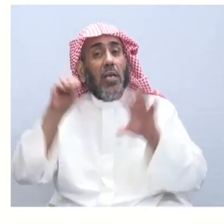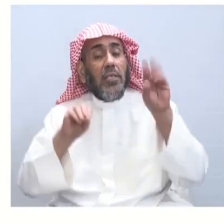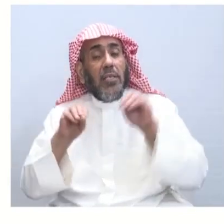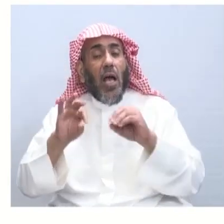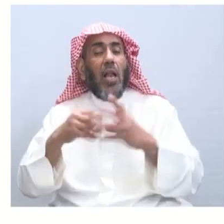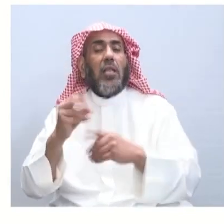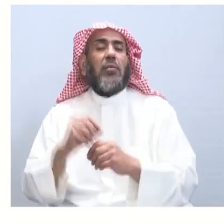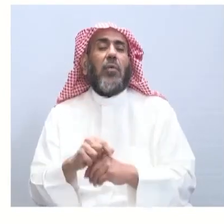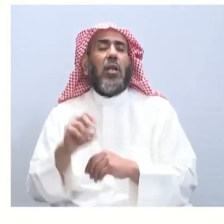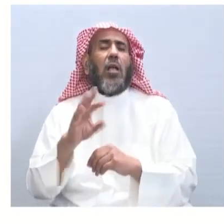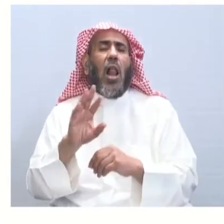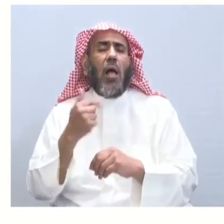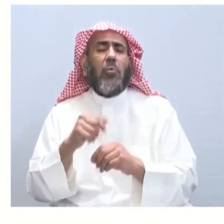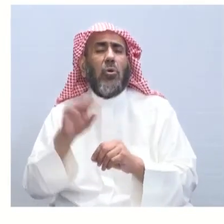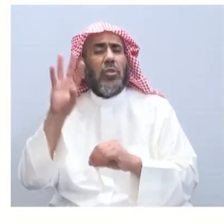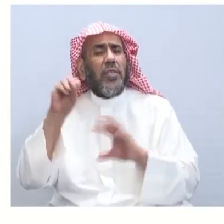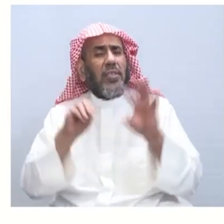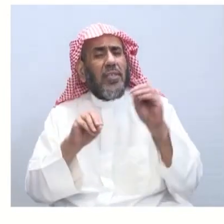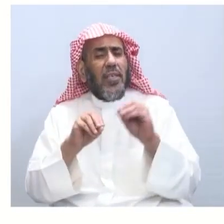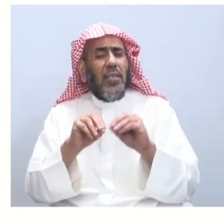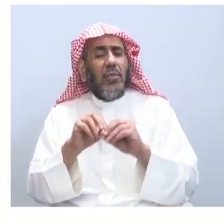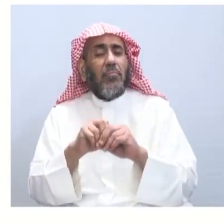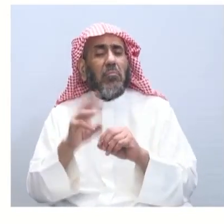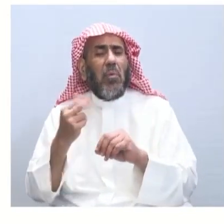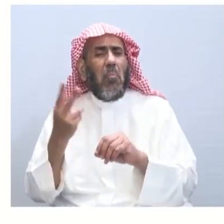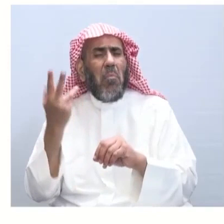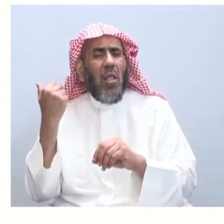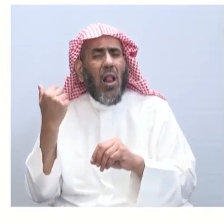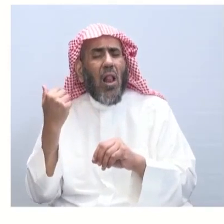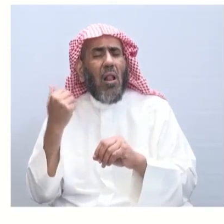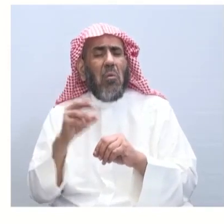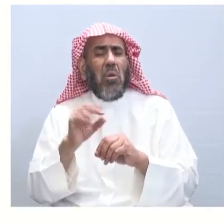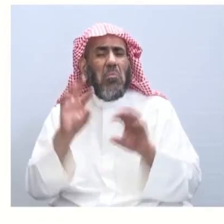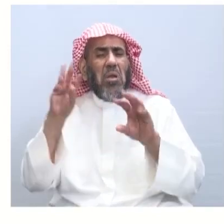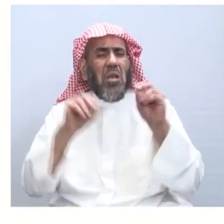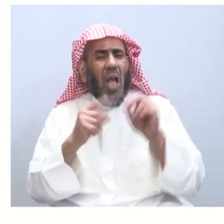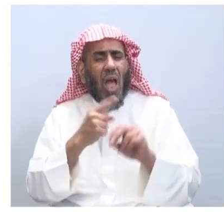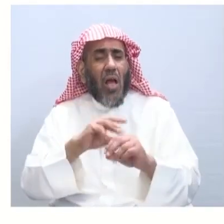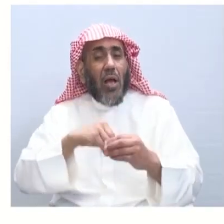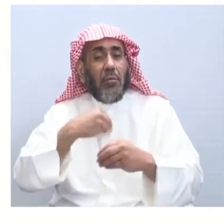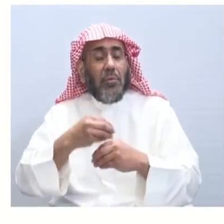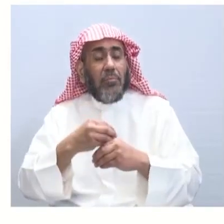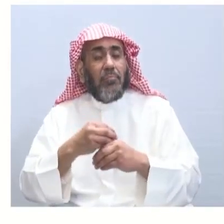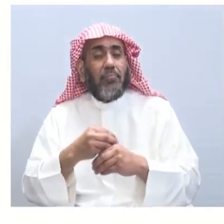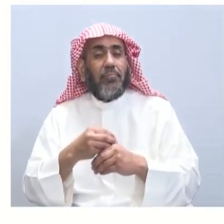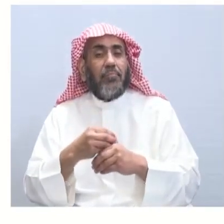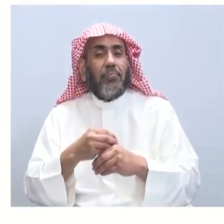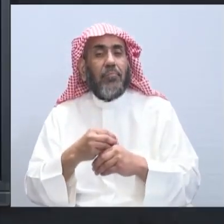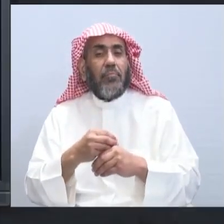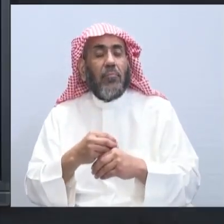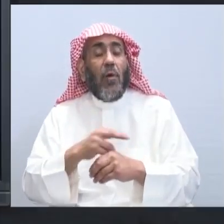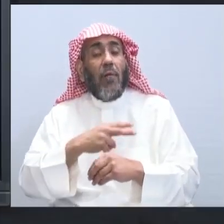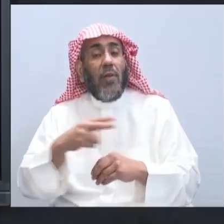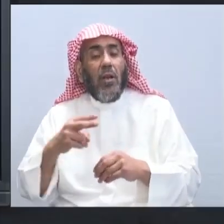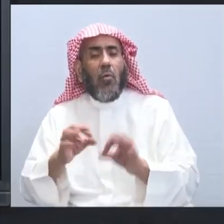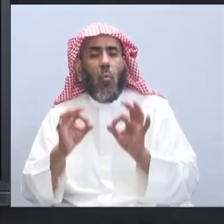القصه الحديثه لم تعود طبعا القصه كما هي سابقا مجرد حكايه فقط تروى وانما اصبحت هنا لها ايضا